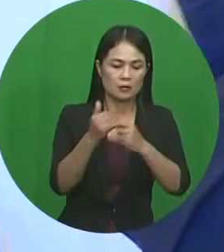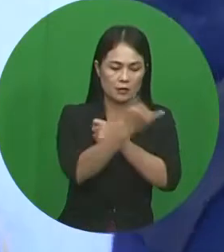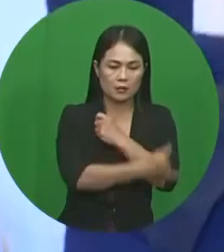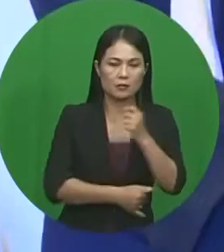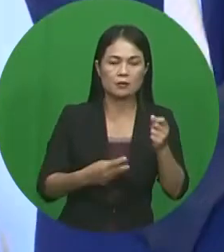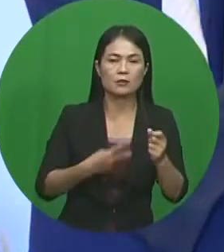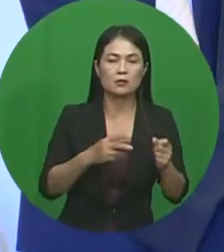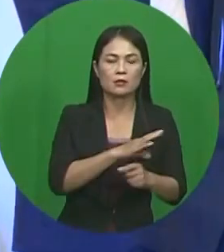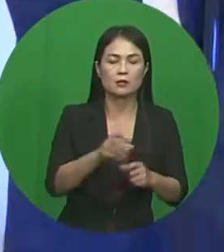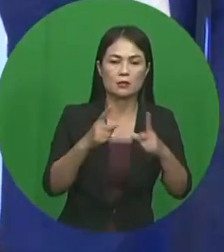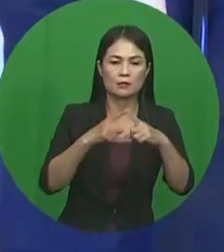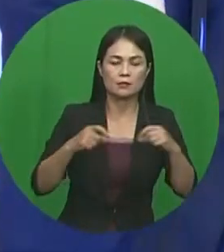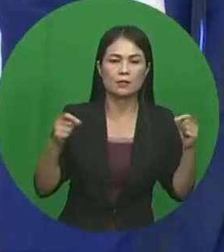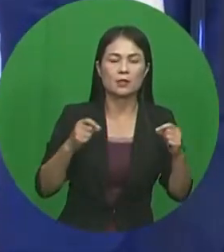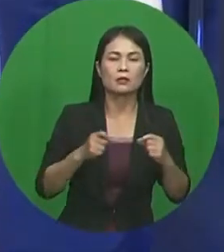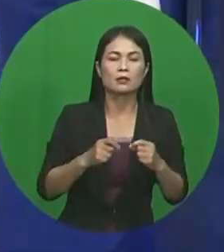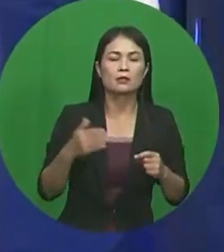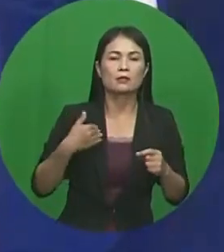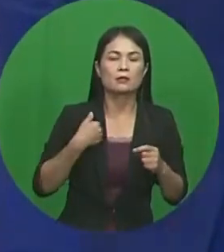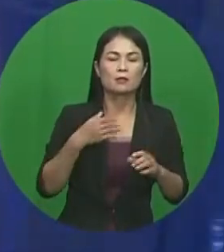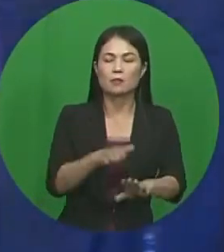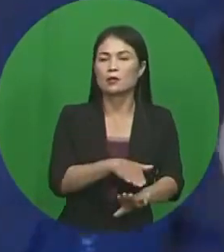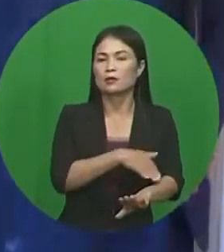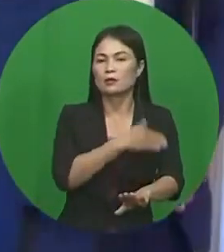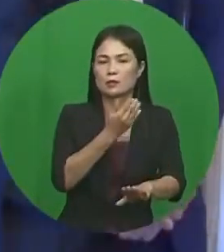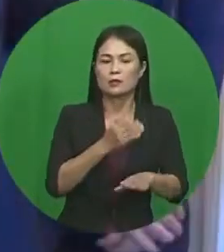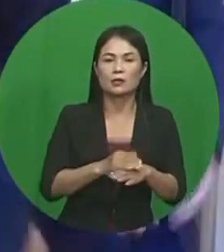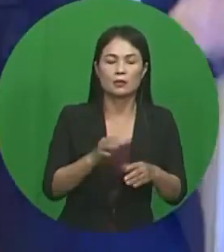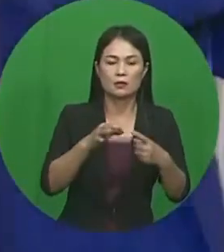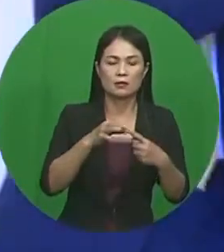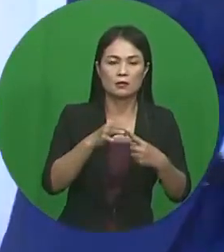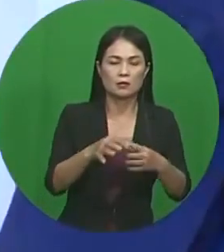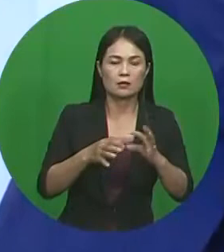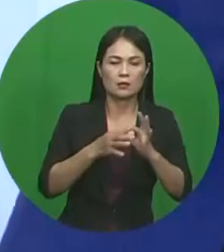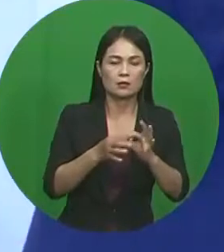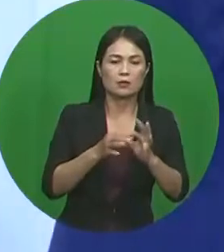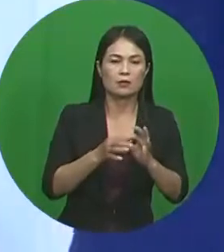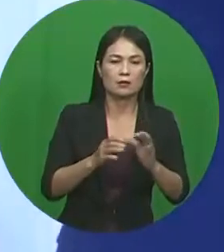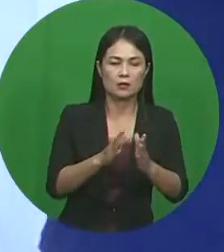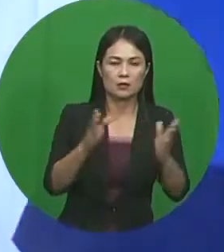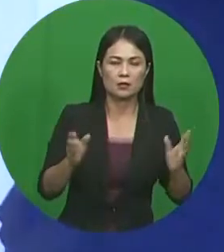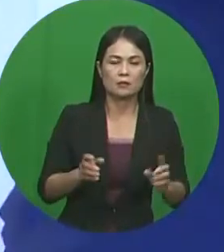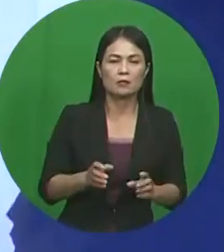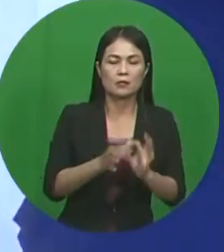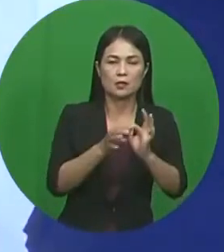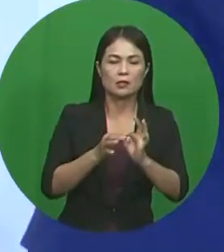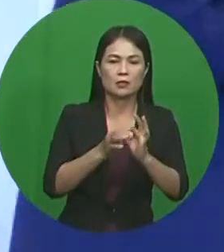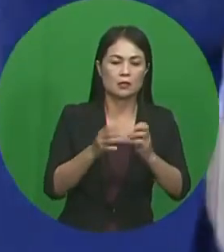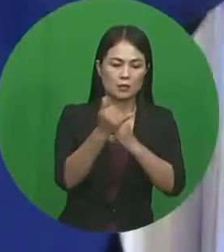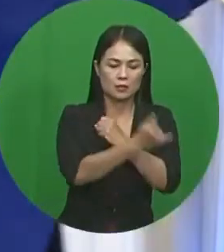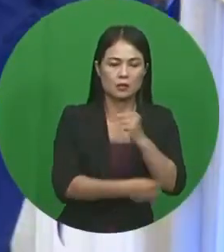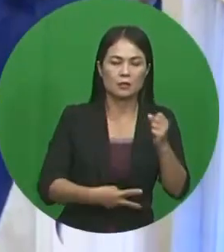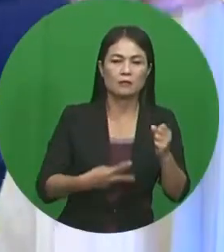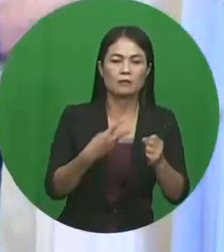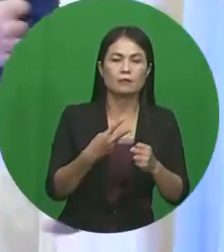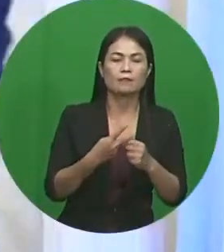ពីរកម្ពុជាជប៉ុនដែលមានជាយូរលង់ណាស់មកហើយជាពិសេសទំនាក់ទំនងមហាសាមគ្គីភាពរវាងប្រទេសយើងទាំង